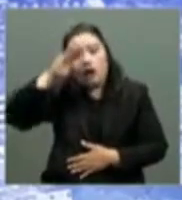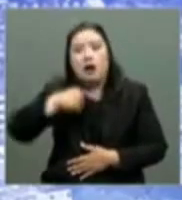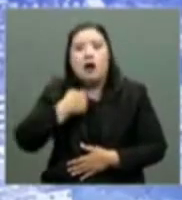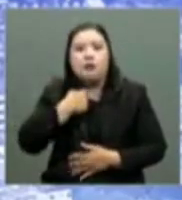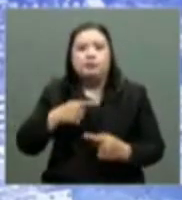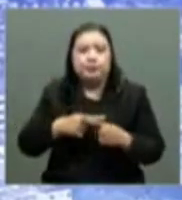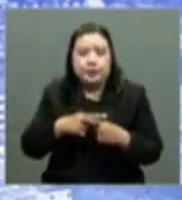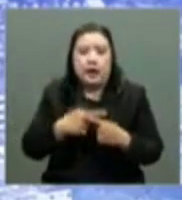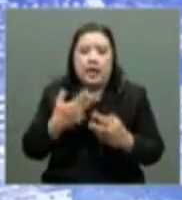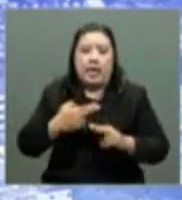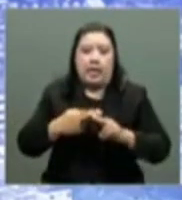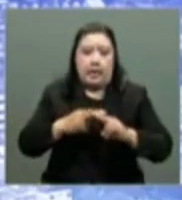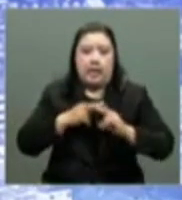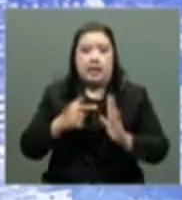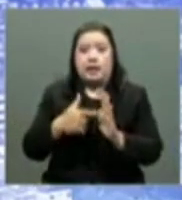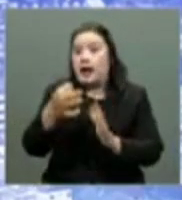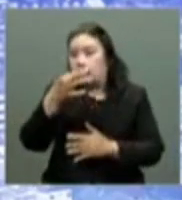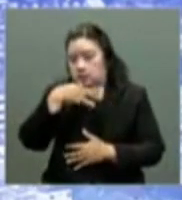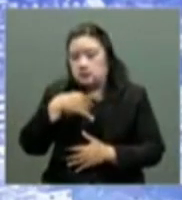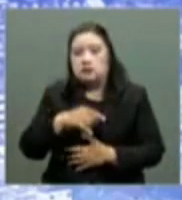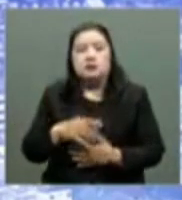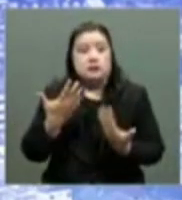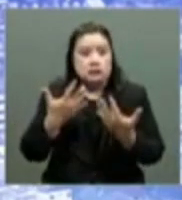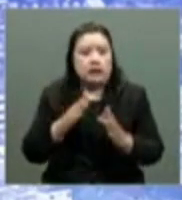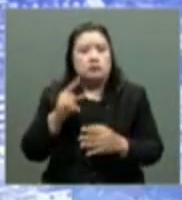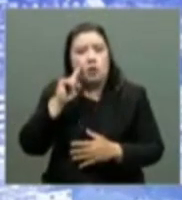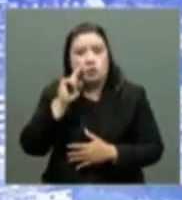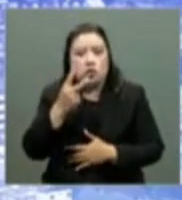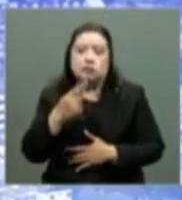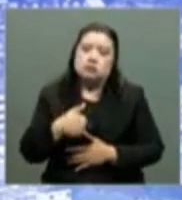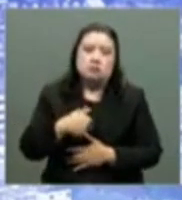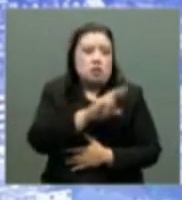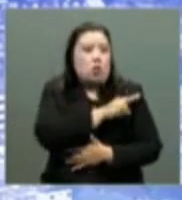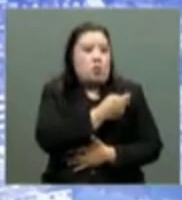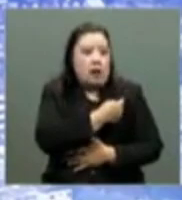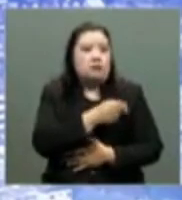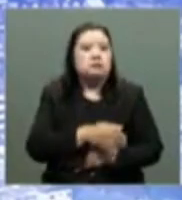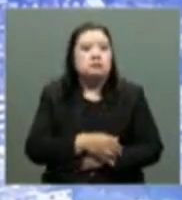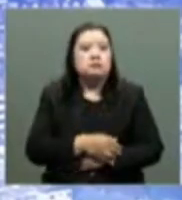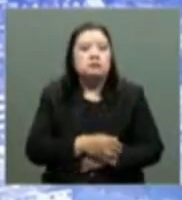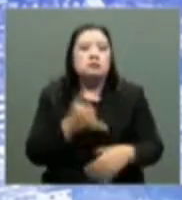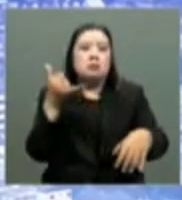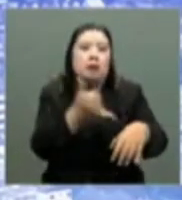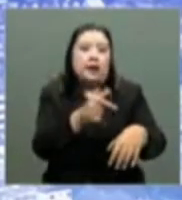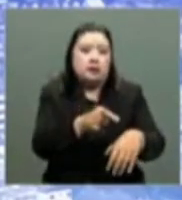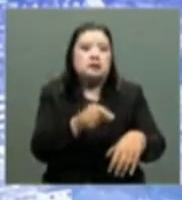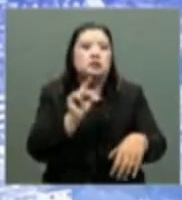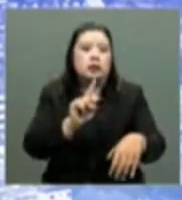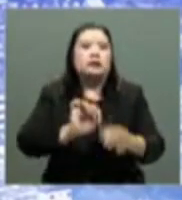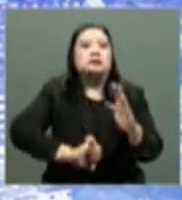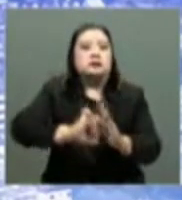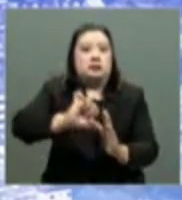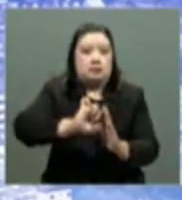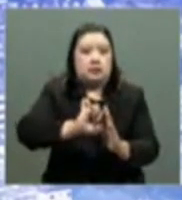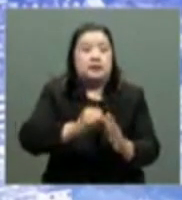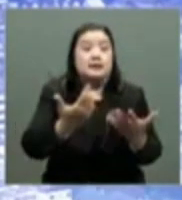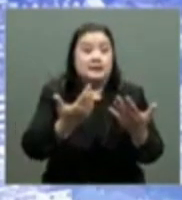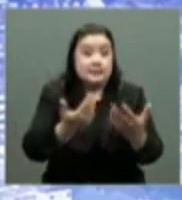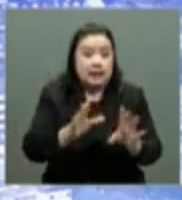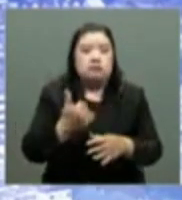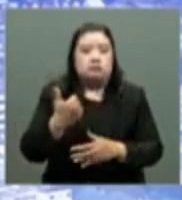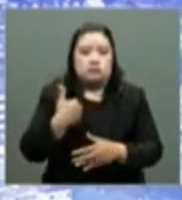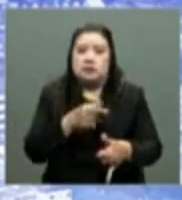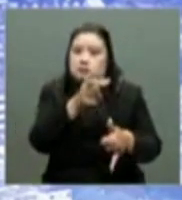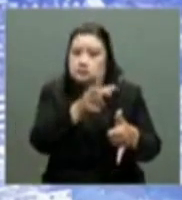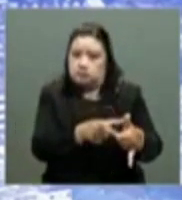องต่อมาวันที่12อาการยังไม่ดีขึ้นก็ไปตรวจที่โรงพยาบาลเอกชนแห่งหนึ่งในจังหวัดเชียงใหม่นะครับแล้วก็มีประวั